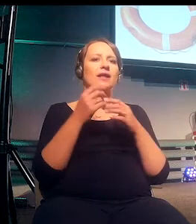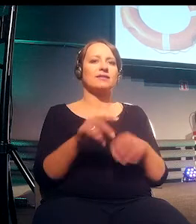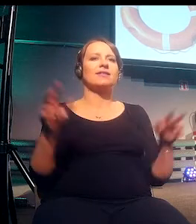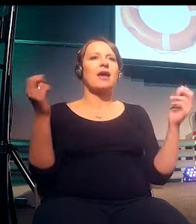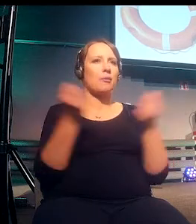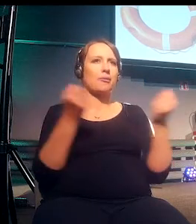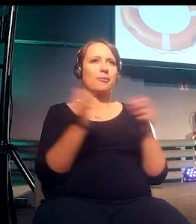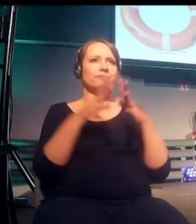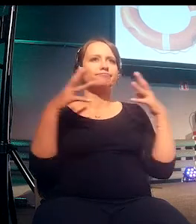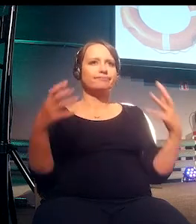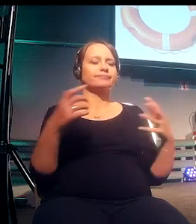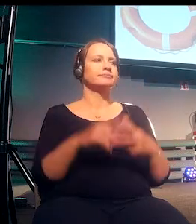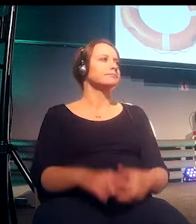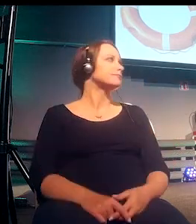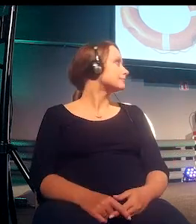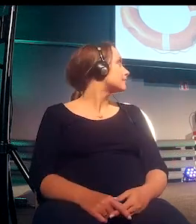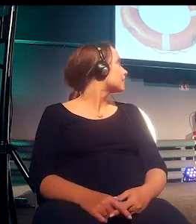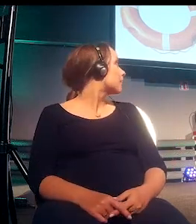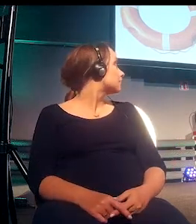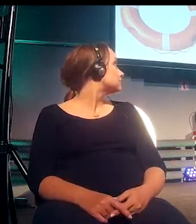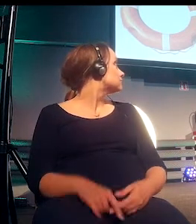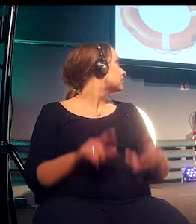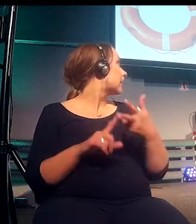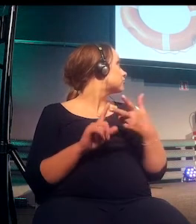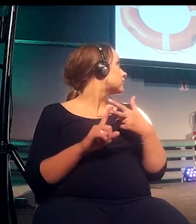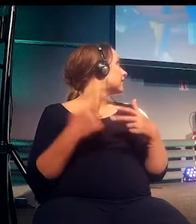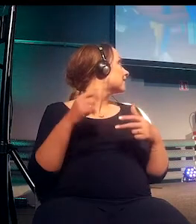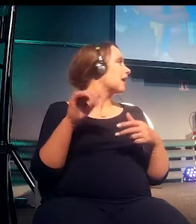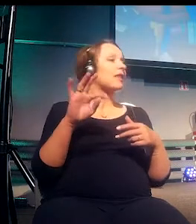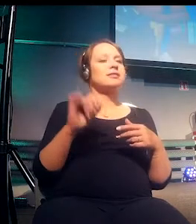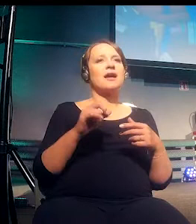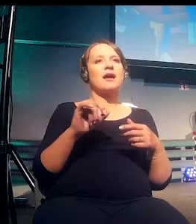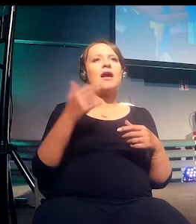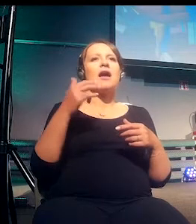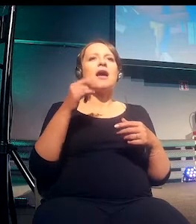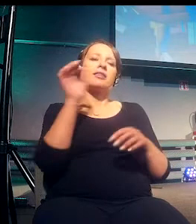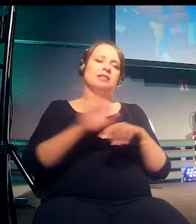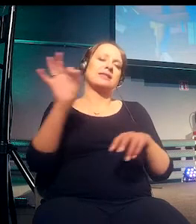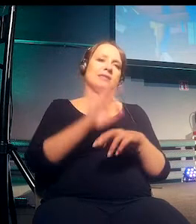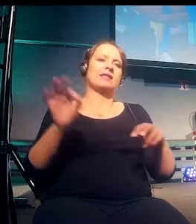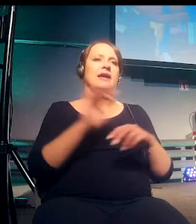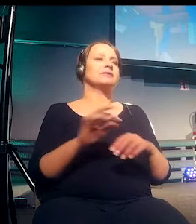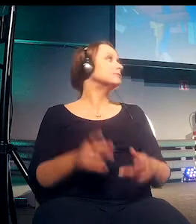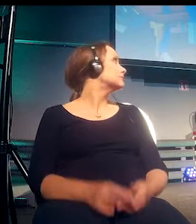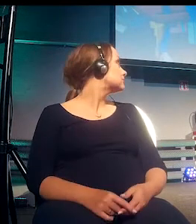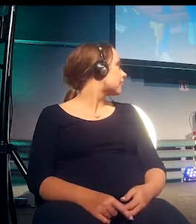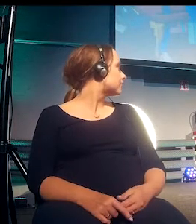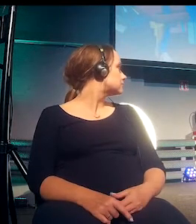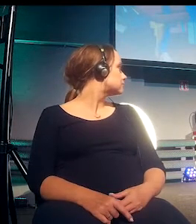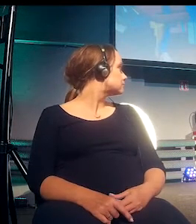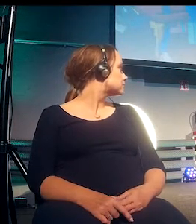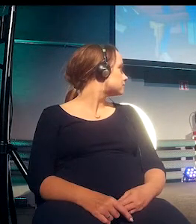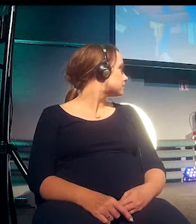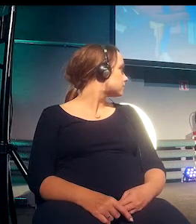A trzecie to jest data informed design. Przejdę też przez to w sposób w miarę szybki. I też